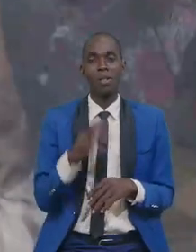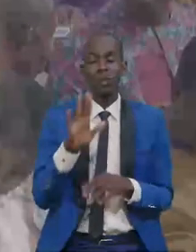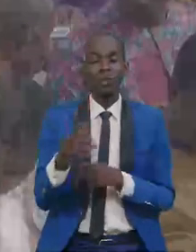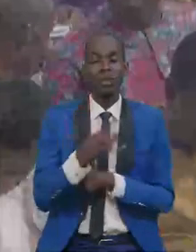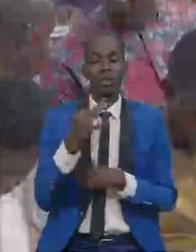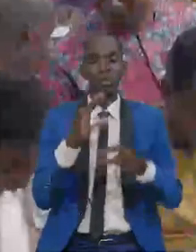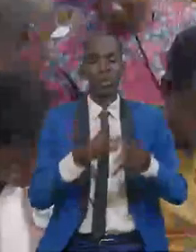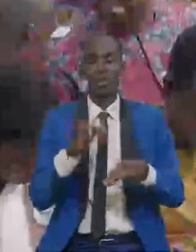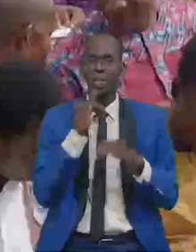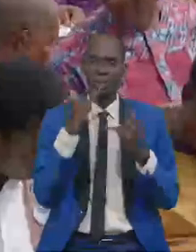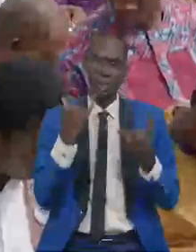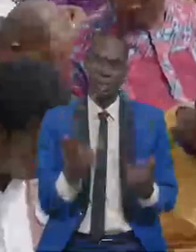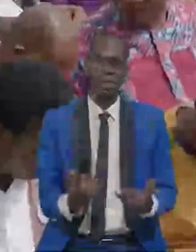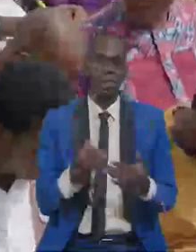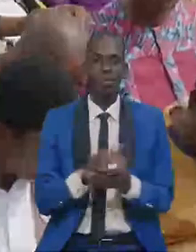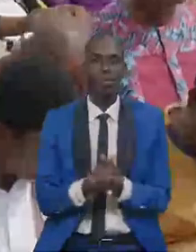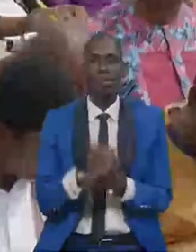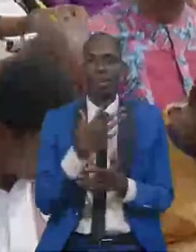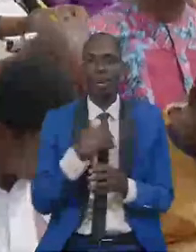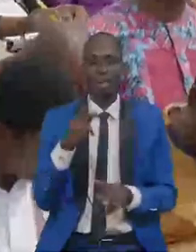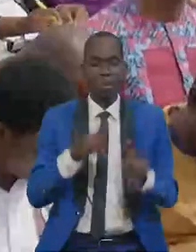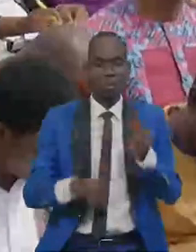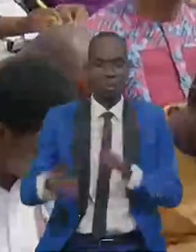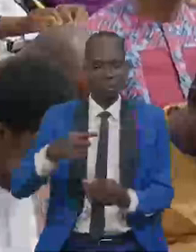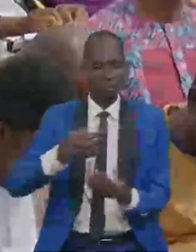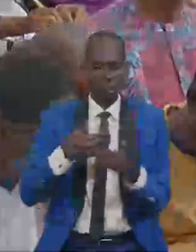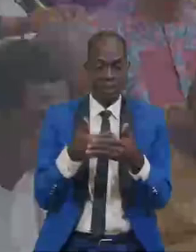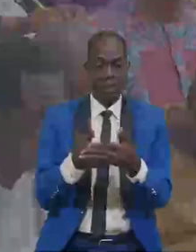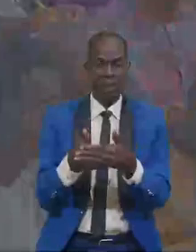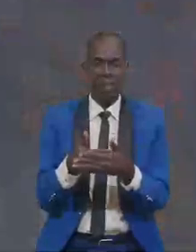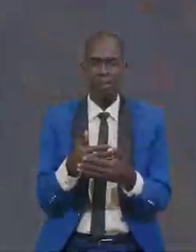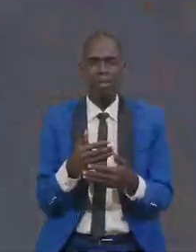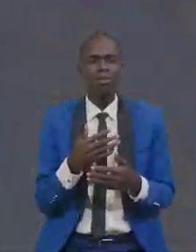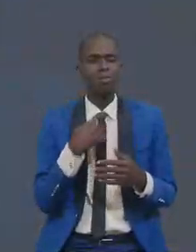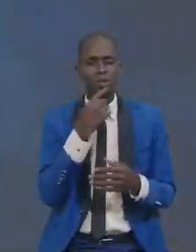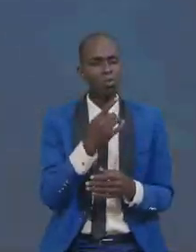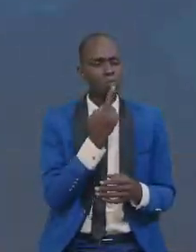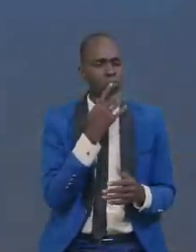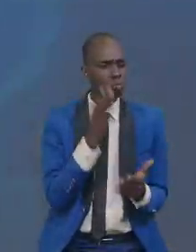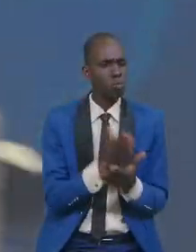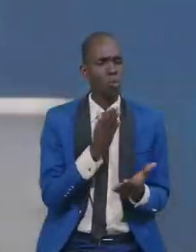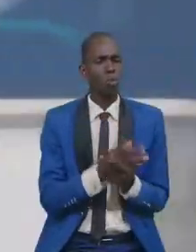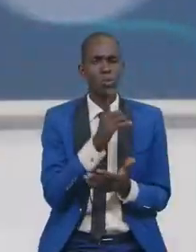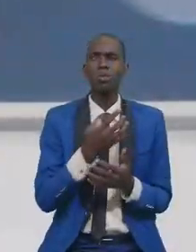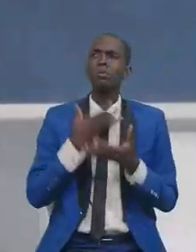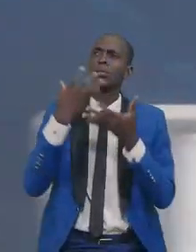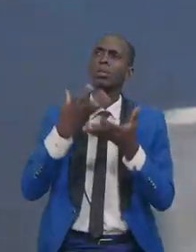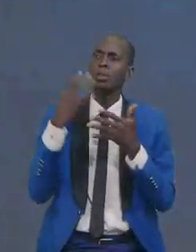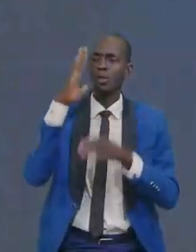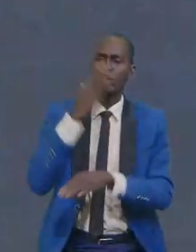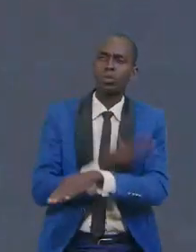fera miséricorde, ton jour de miséricorde est venu. Et les gens autour de lui, ils ont voulu lui faire taire. Vous savez, parfois,